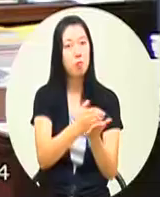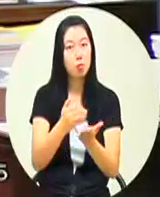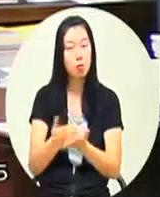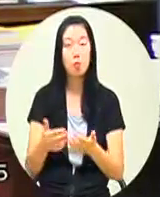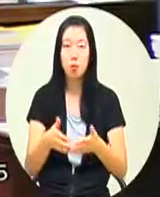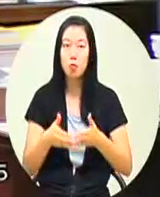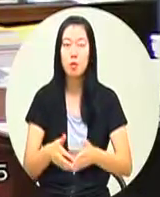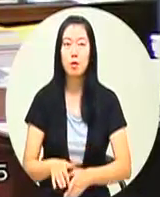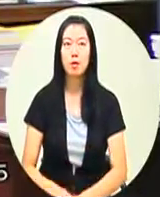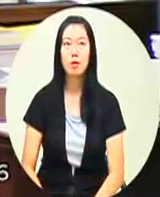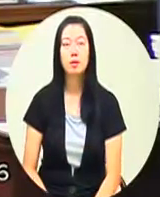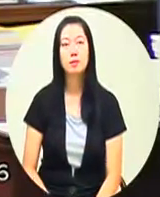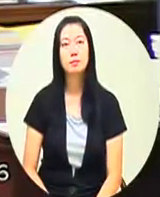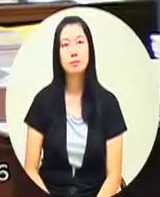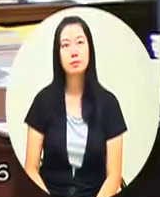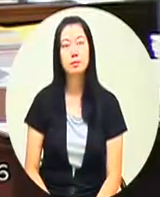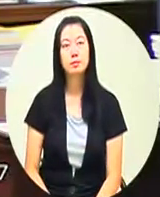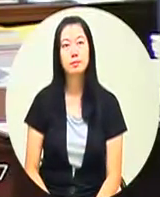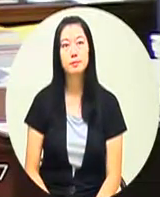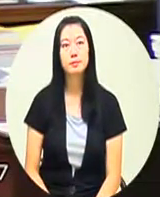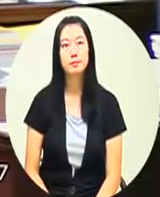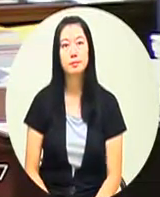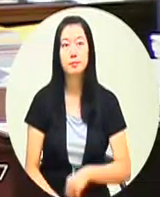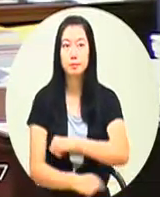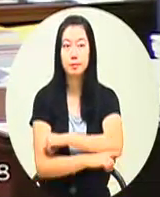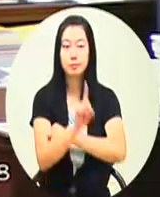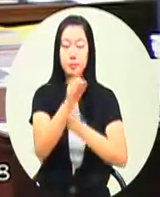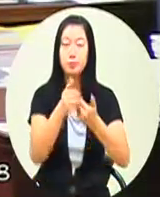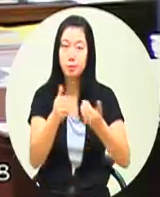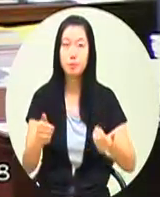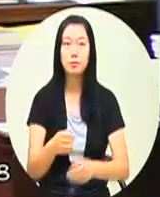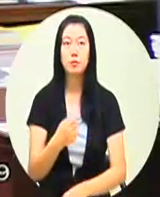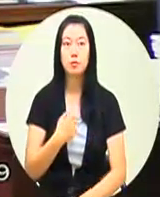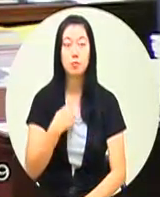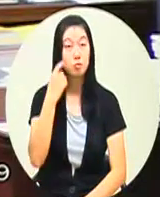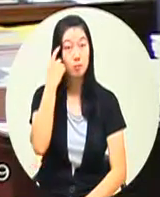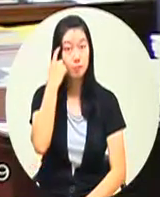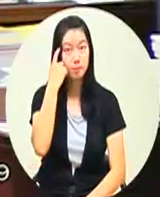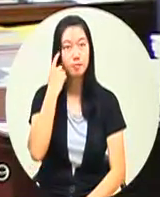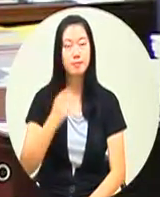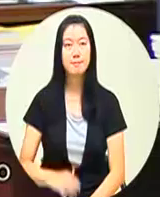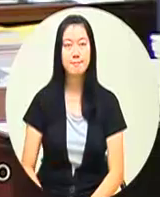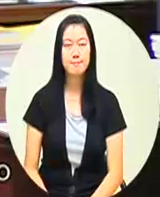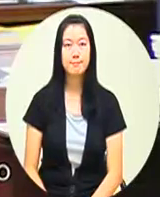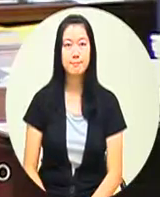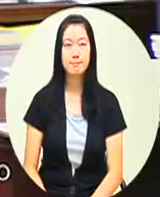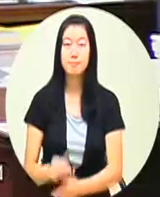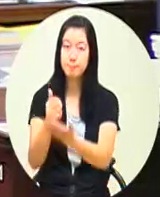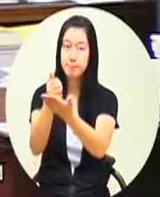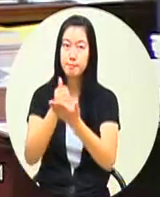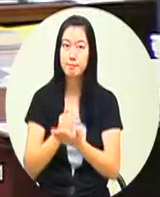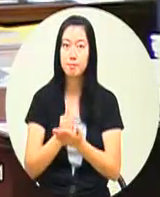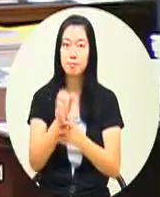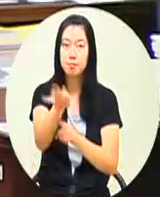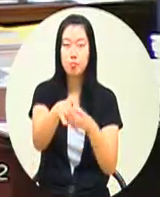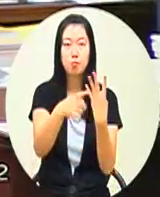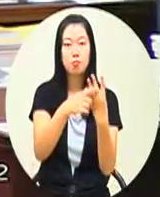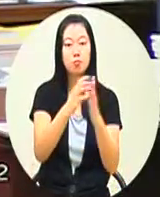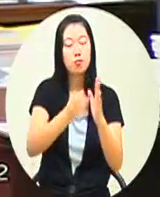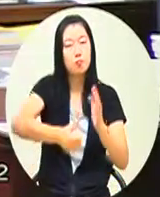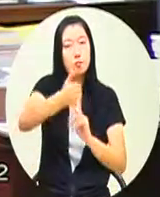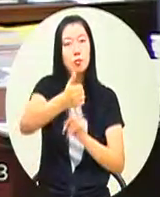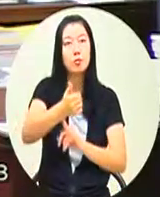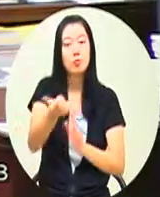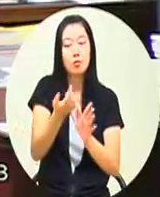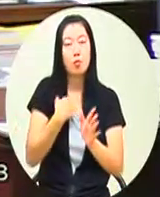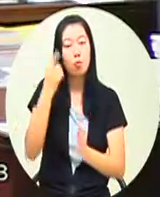那最后一分多钟的时间，我还是想要请农业局长哈，对于刚刚我